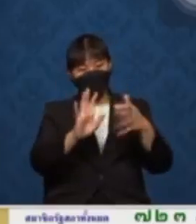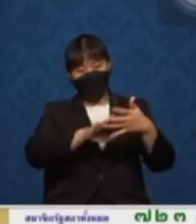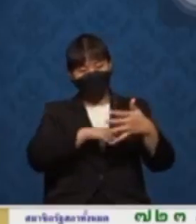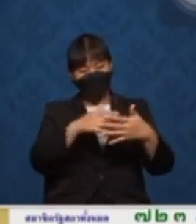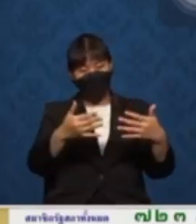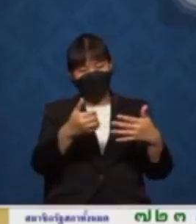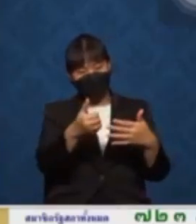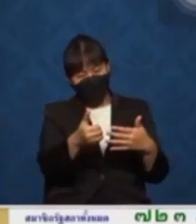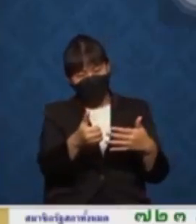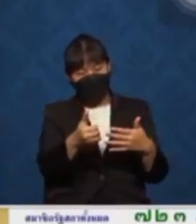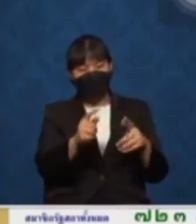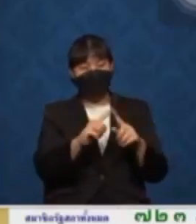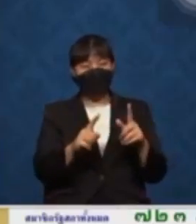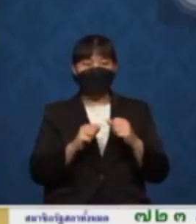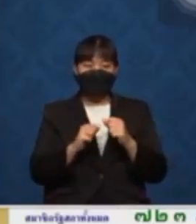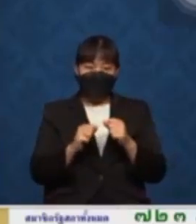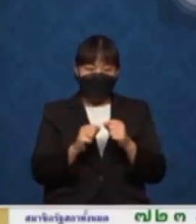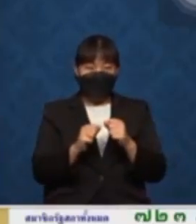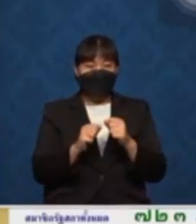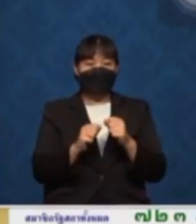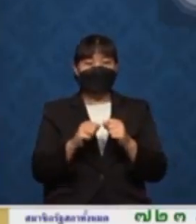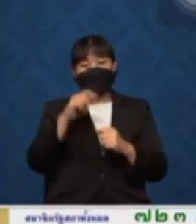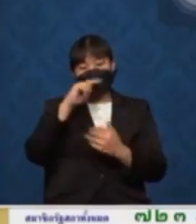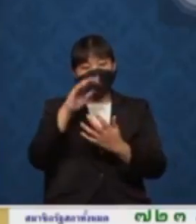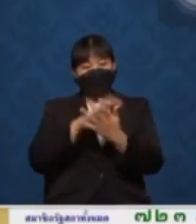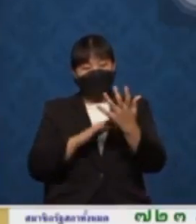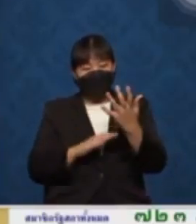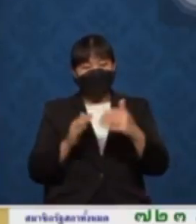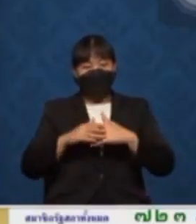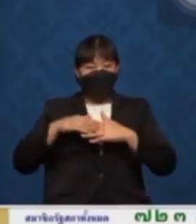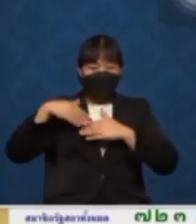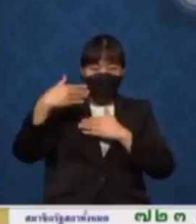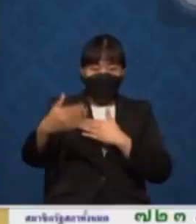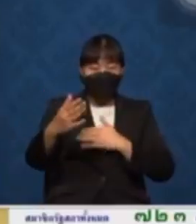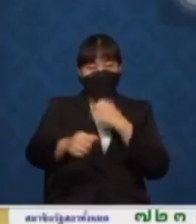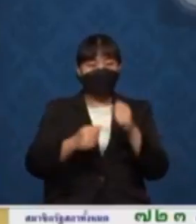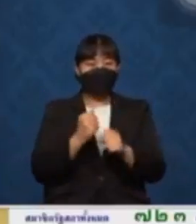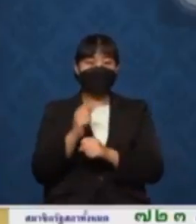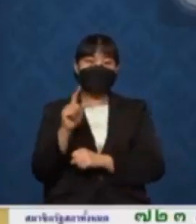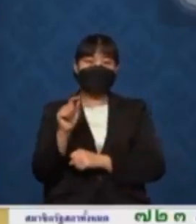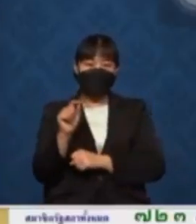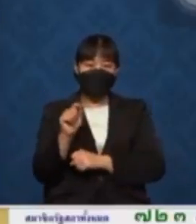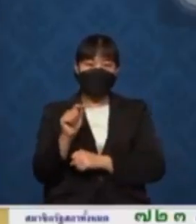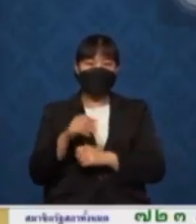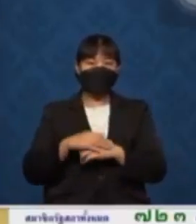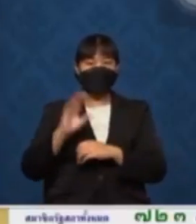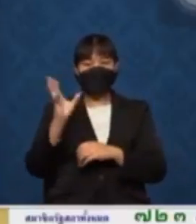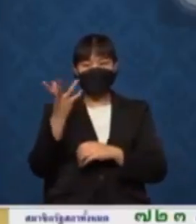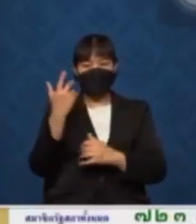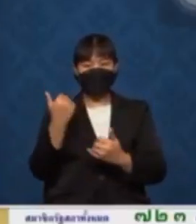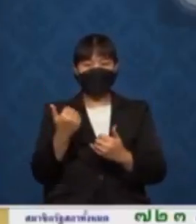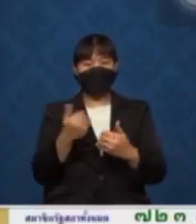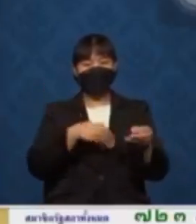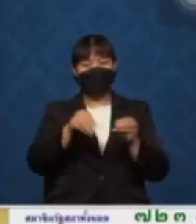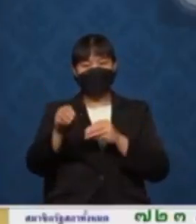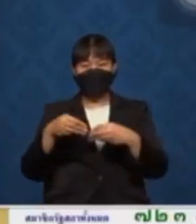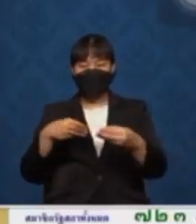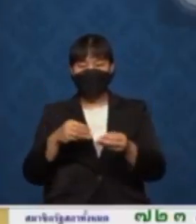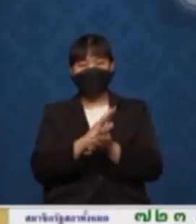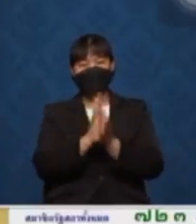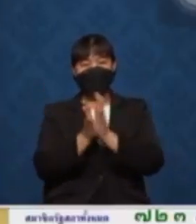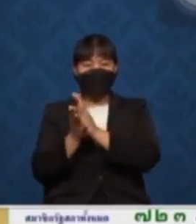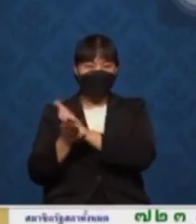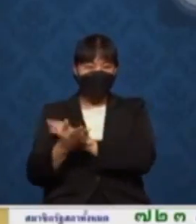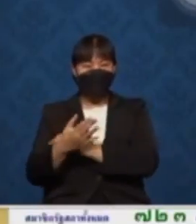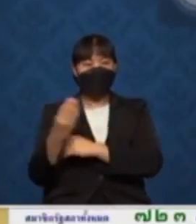แค่ไหนการพยายามจะกำหนดเส้นทางของประเทศไปล่วงหน้าถึง20ปีในโลกที่มีแต่ความผันผวนความไม่แน่นอนความซับซ้